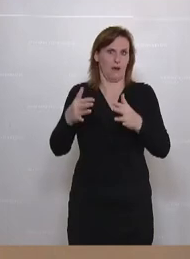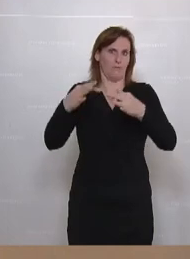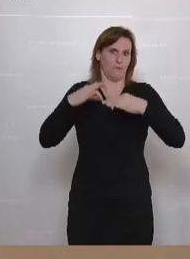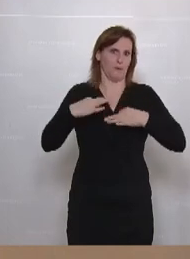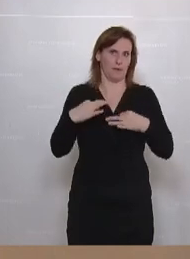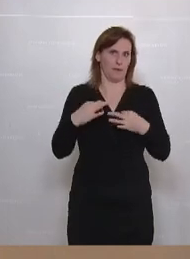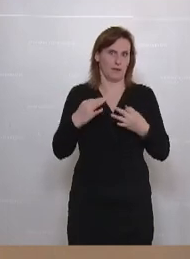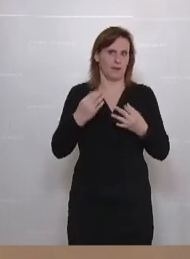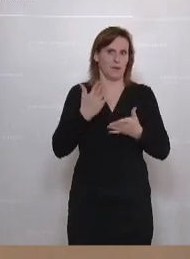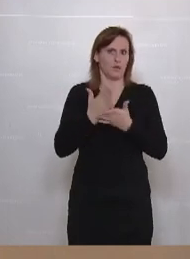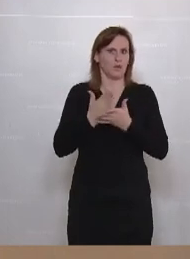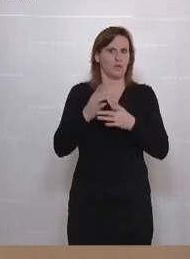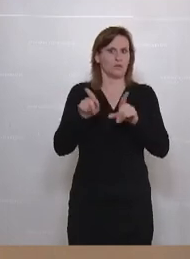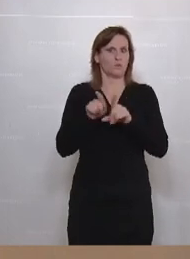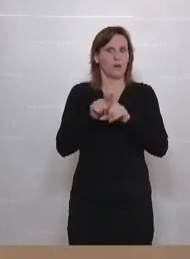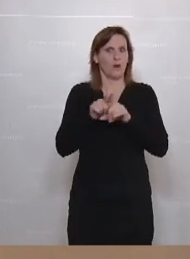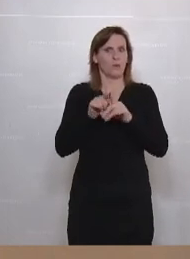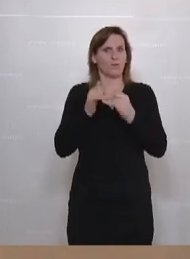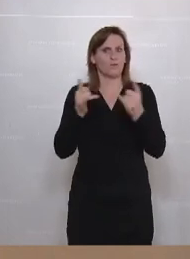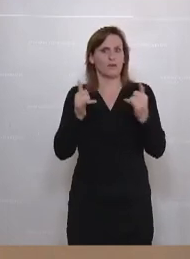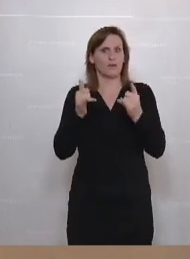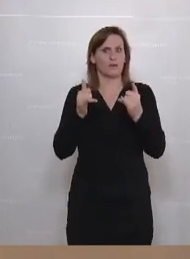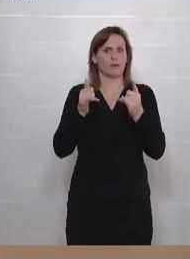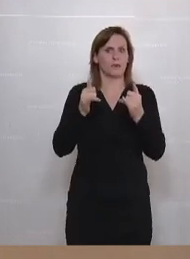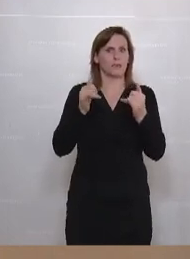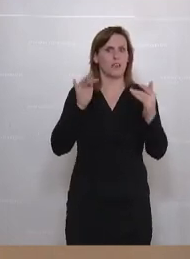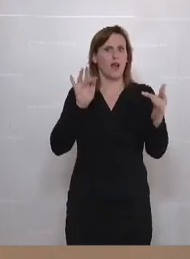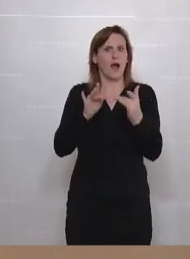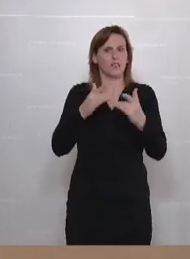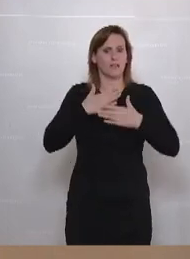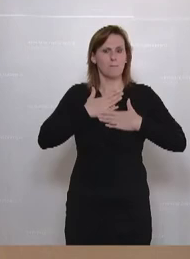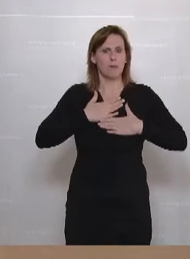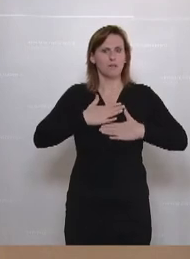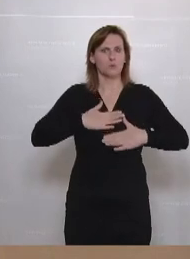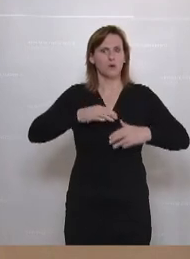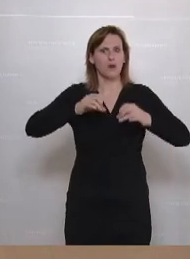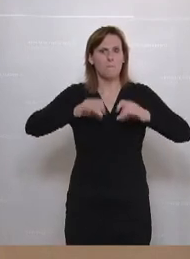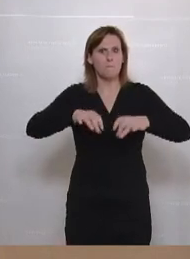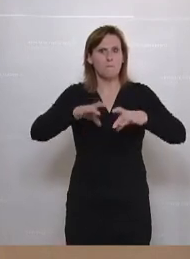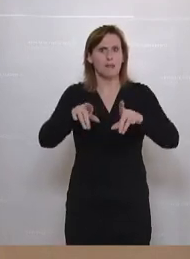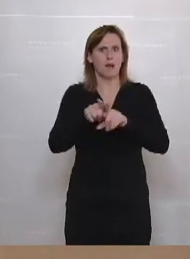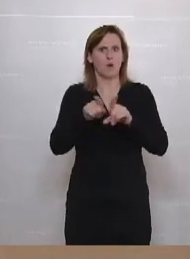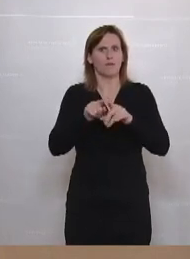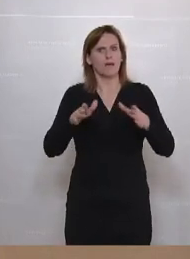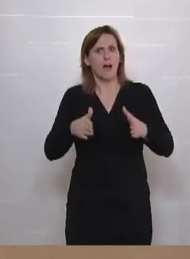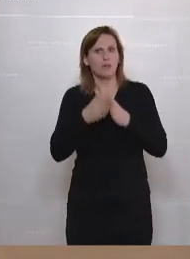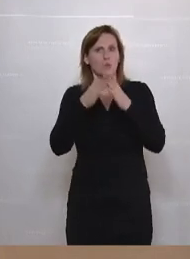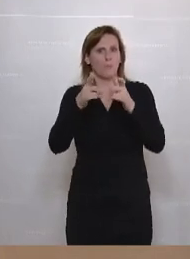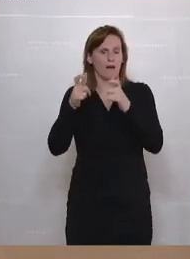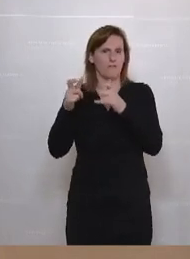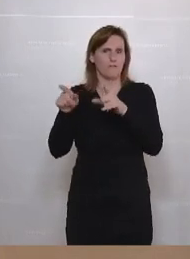haben bei Streumunition, bei Antipersonenminen und letztlich auch bei den Atomwaffen. Und dass wir hier eine